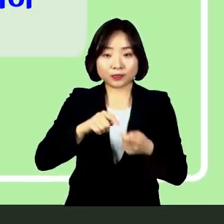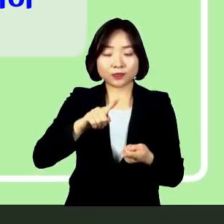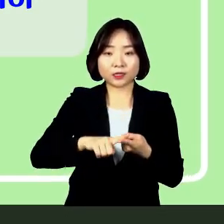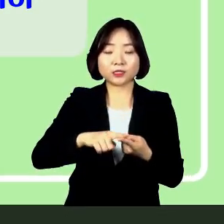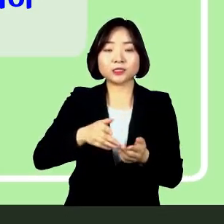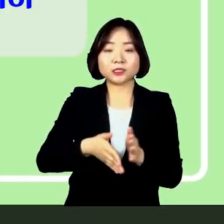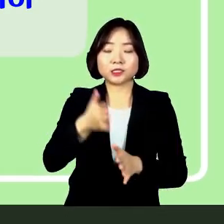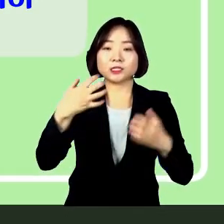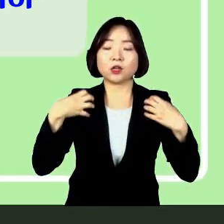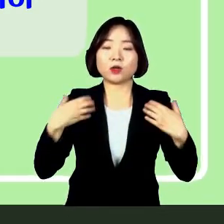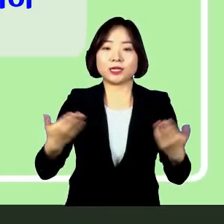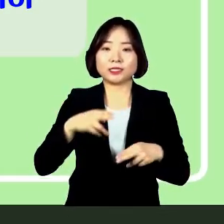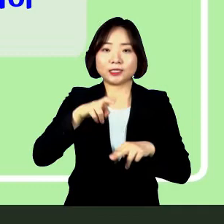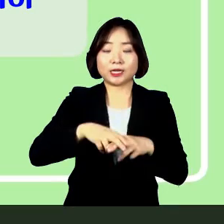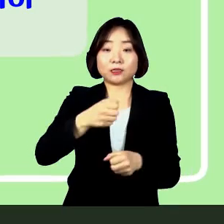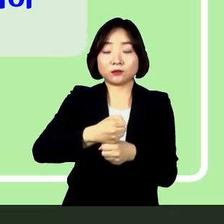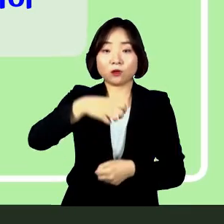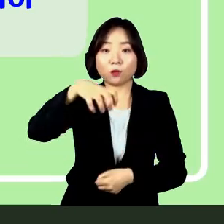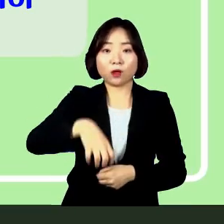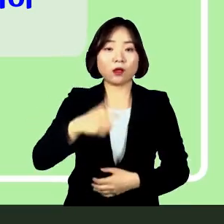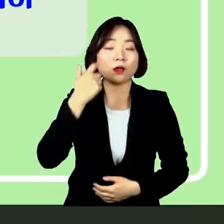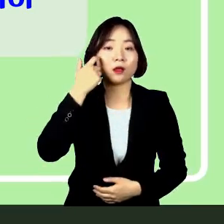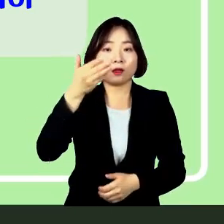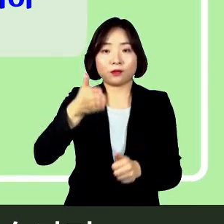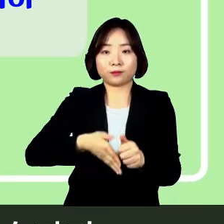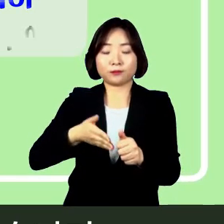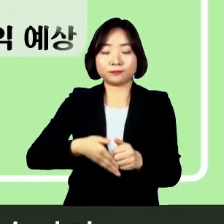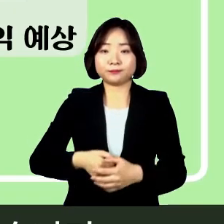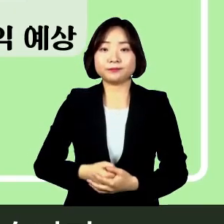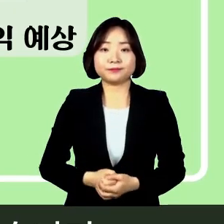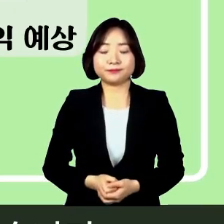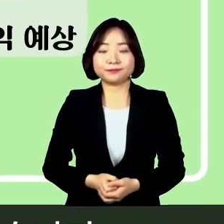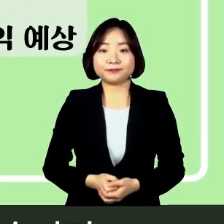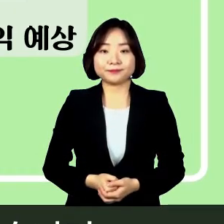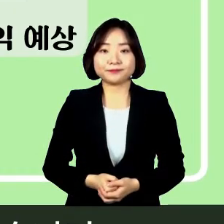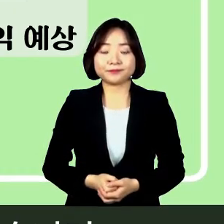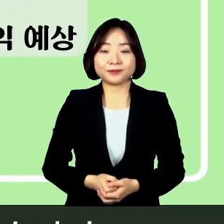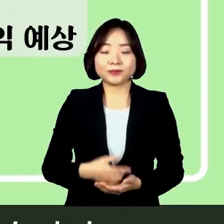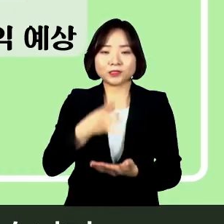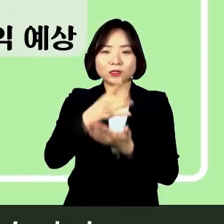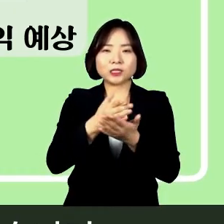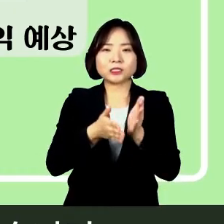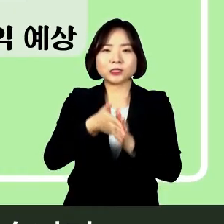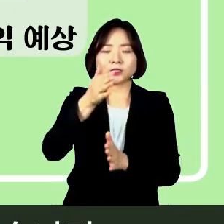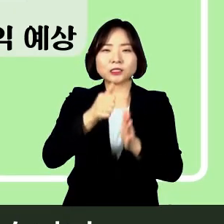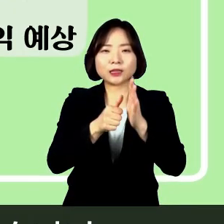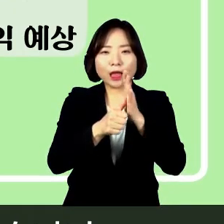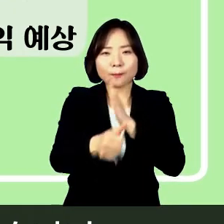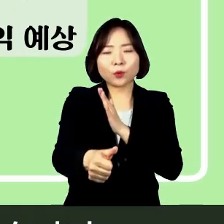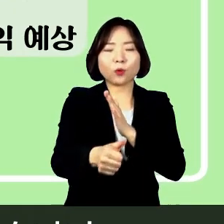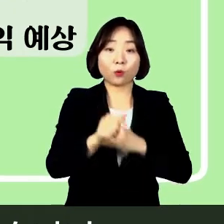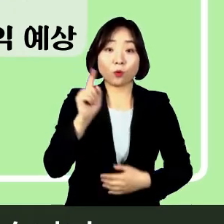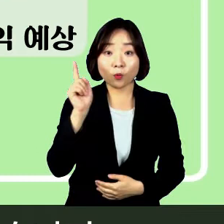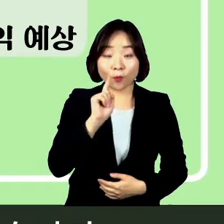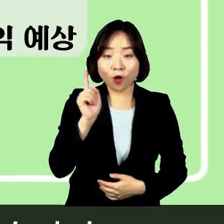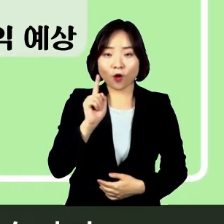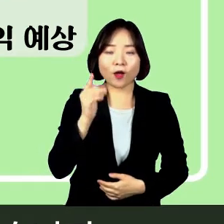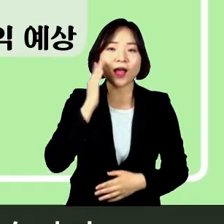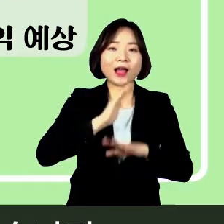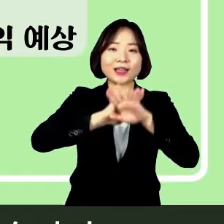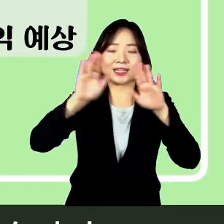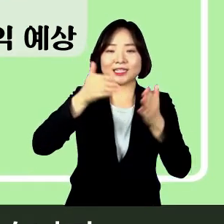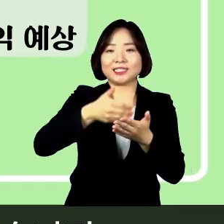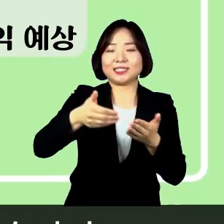일자리 창출과로 문의하면 안내받을 수 있습니다. 천안시를 대표하는 특화 작목 중 하나인 하늘그림